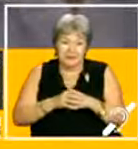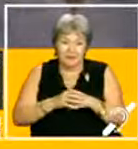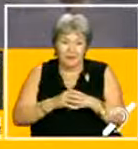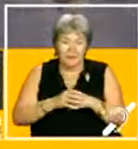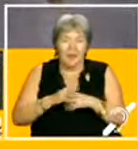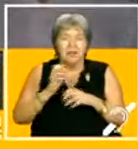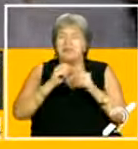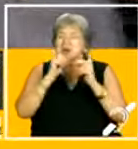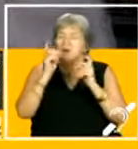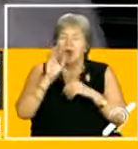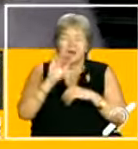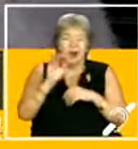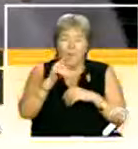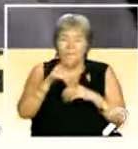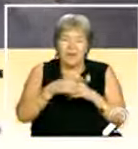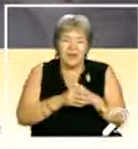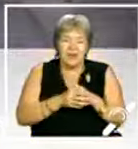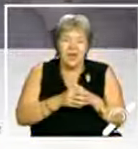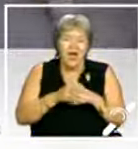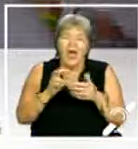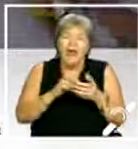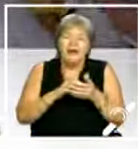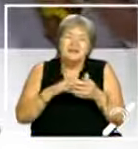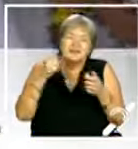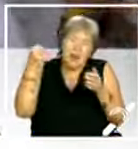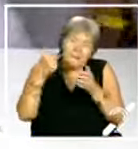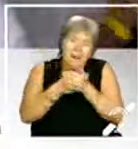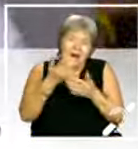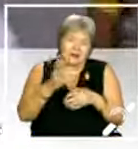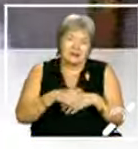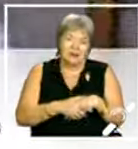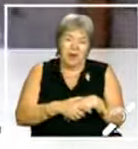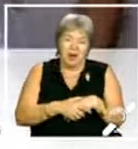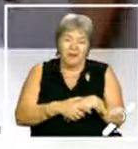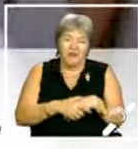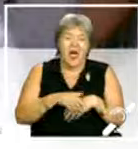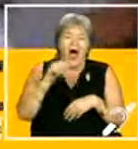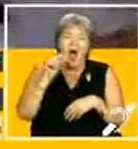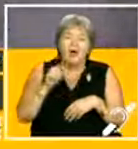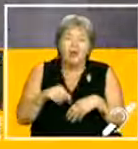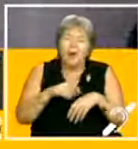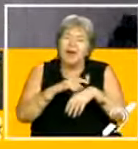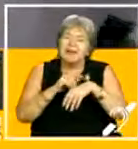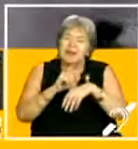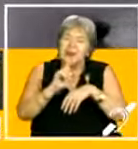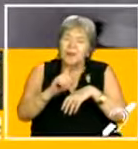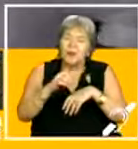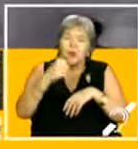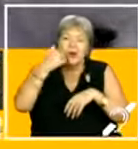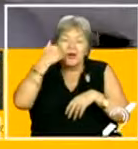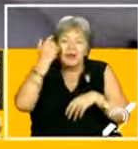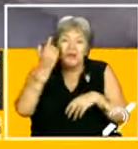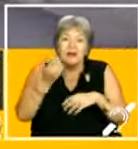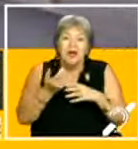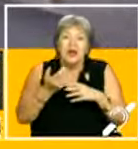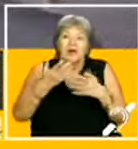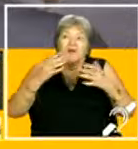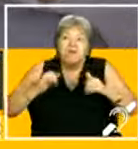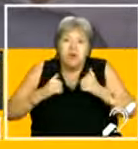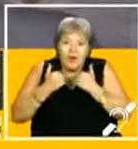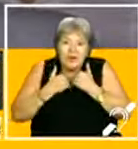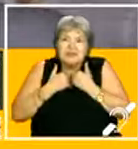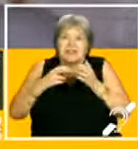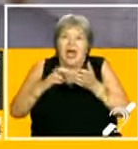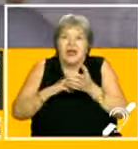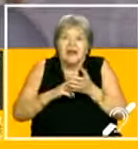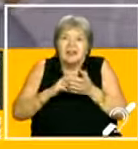Extraordinar, copiii au energia aia maximă, fix în perioada când timosul, voința, energia